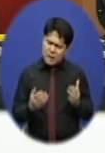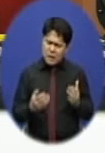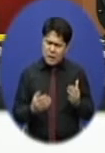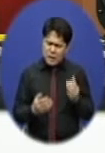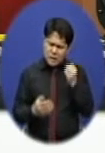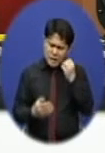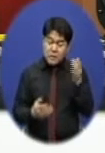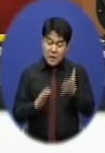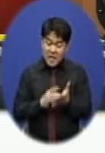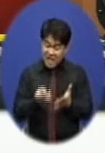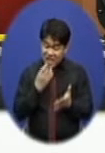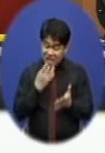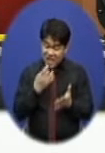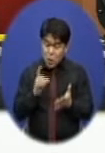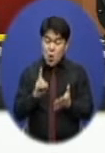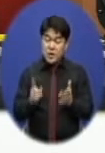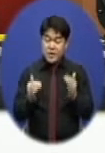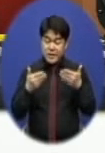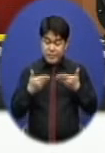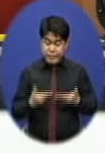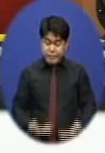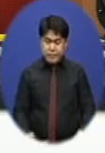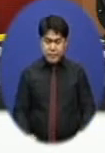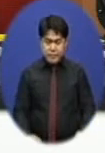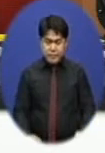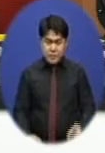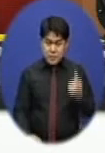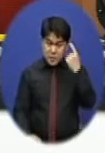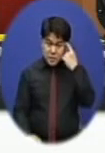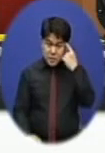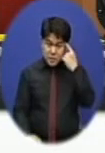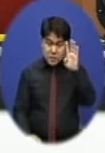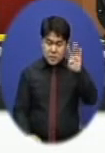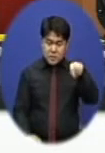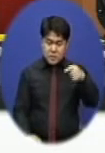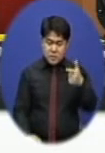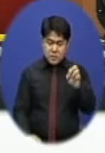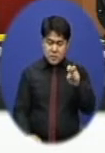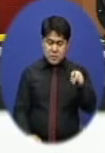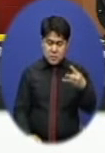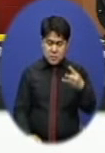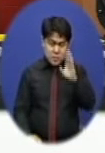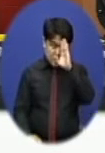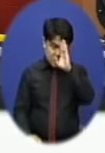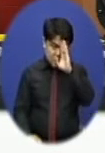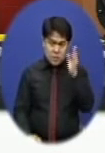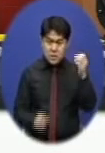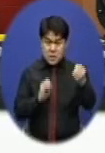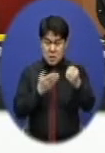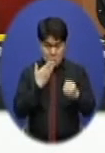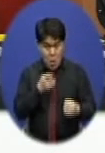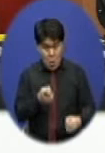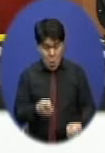지금 약 먹고 많이 좋아졌어요. 그러면 아, 저거 그... 아니에요? 정신적인 정신 분열. 어, 근데 이렇게 정상적으로 대화도